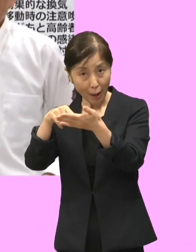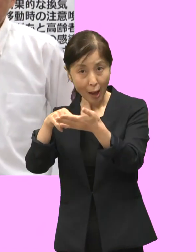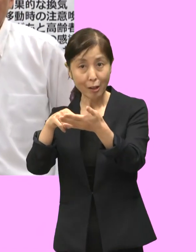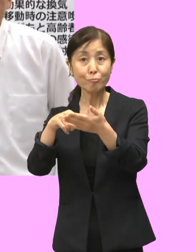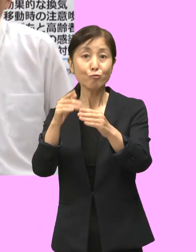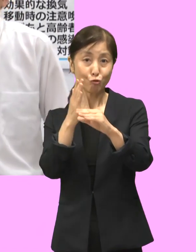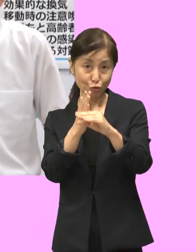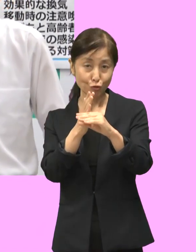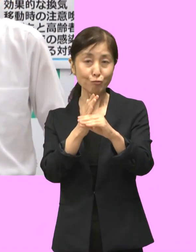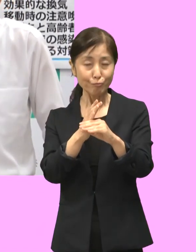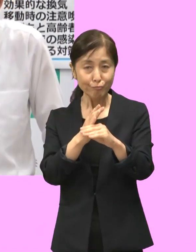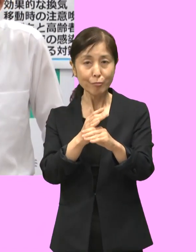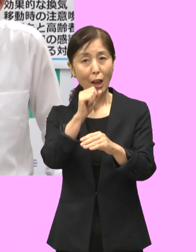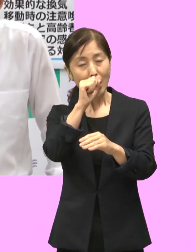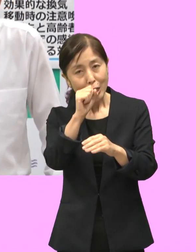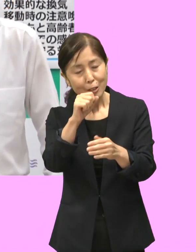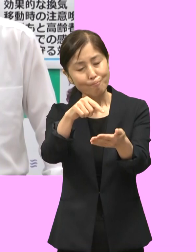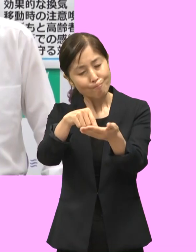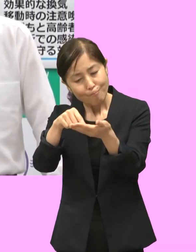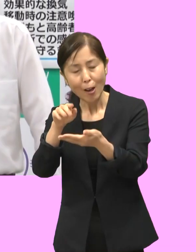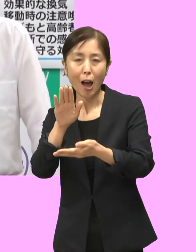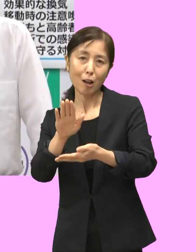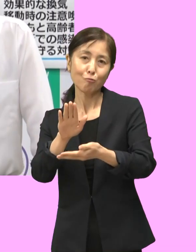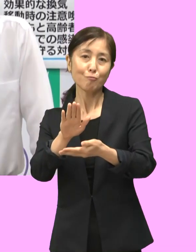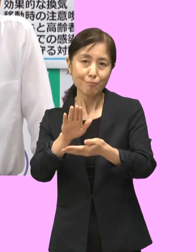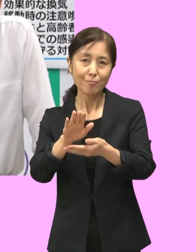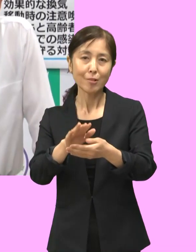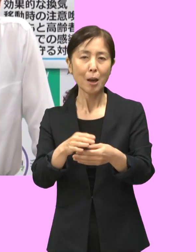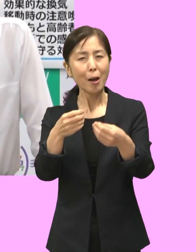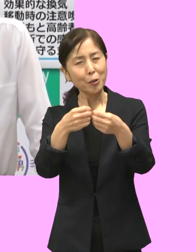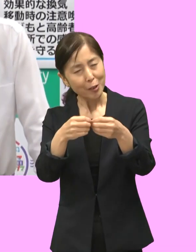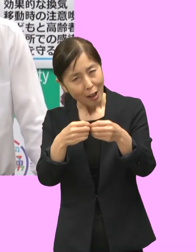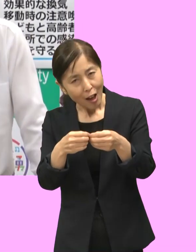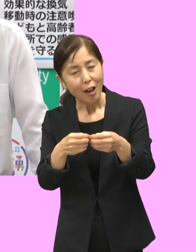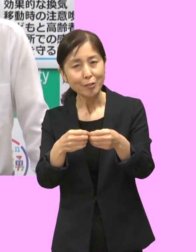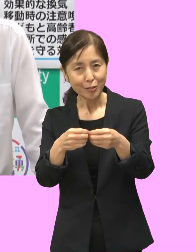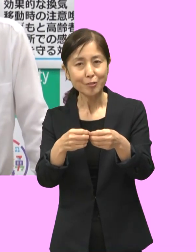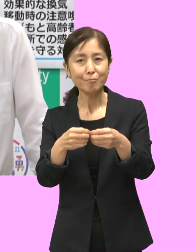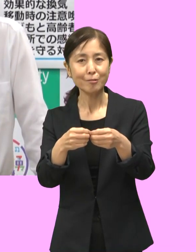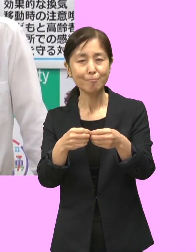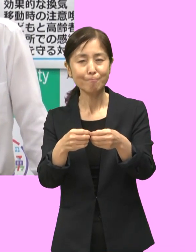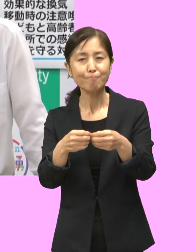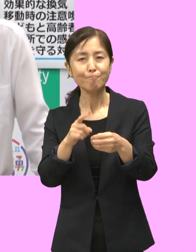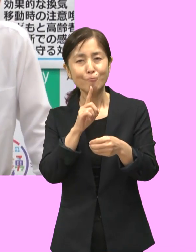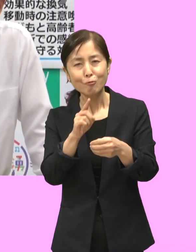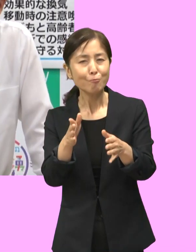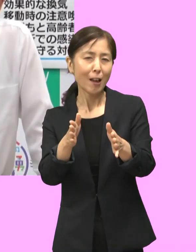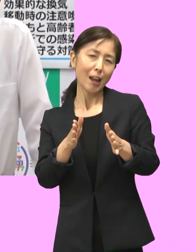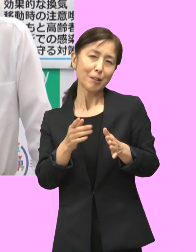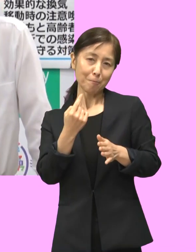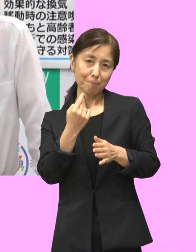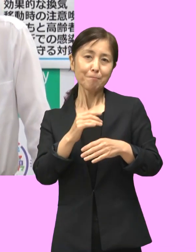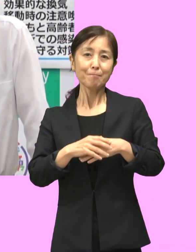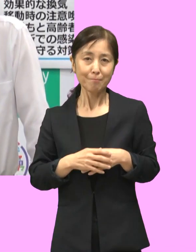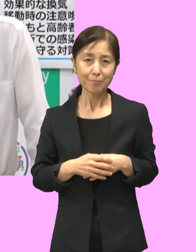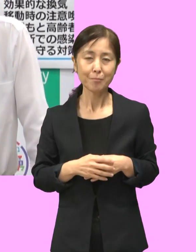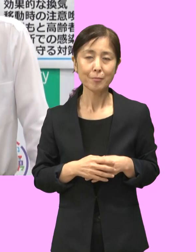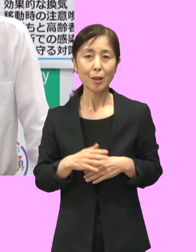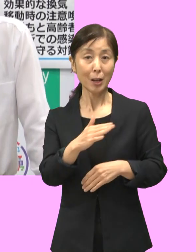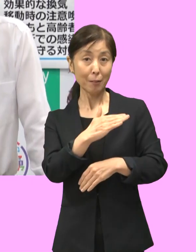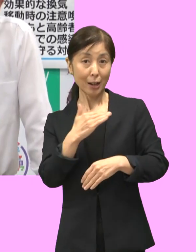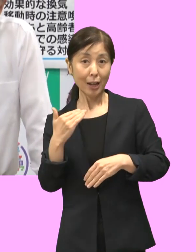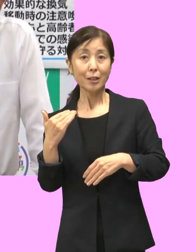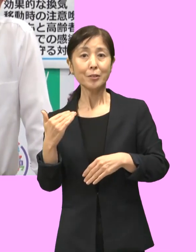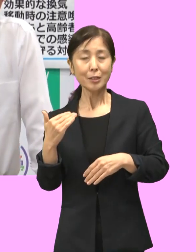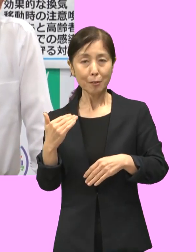、結構反応はあります。はい、ただ具体的にはちょっとここでは控えさせていただきますけども、まあ、我々